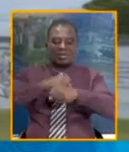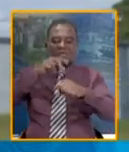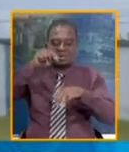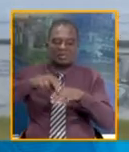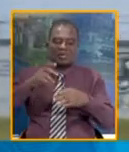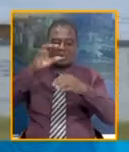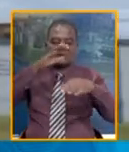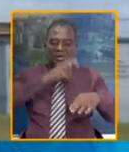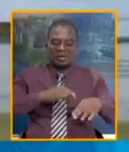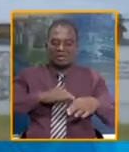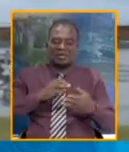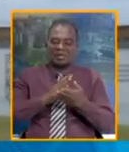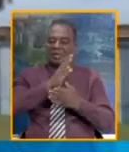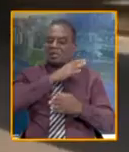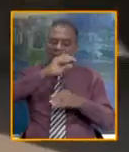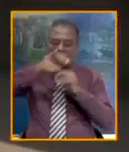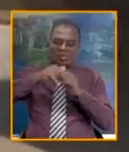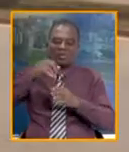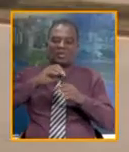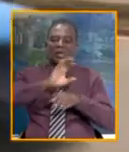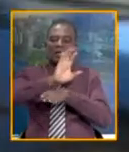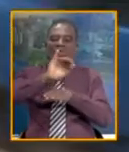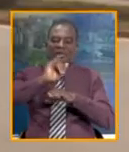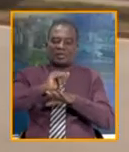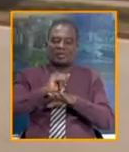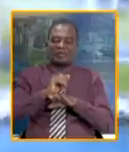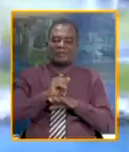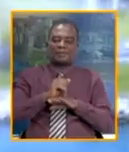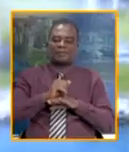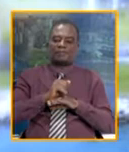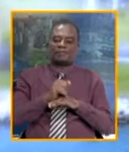des biens et des personnes sur toute l'étendue du territoire national.